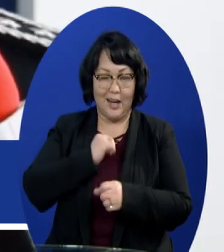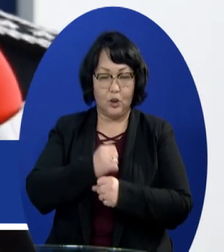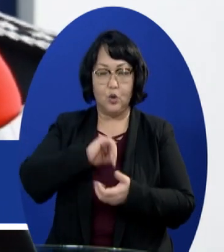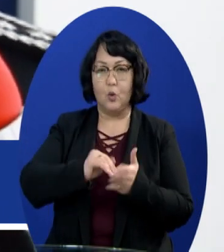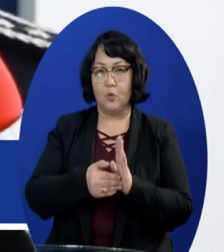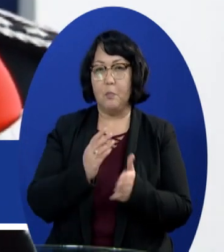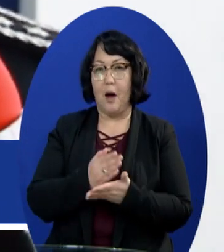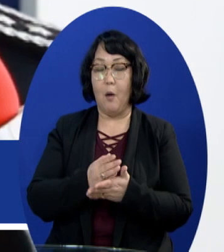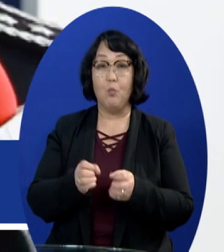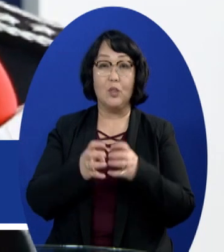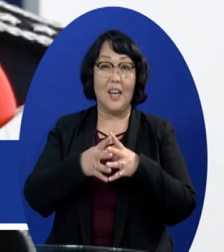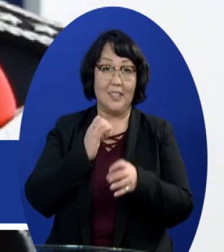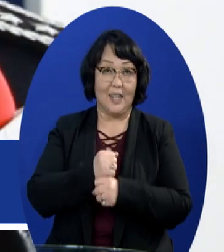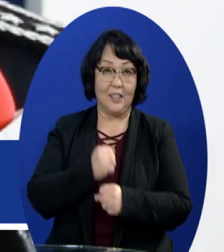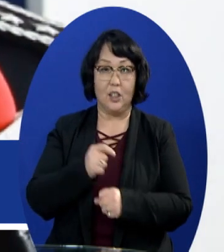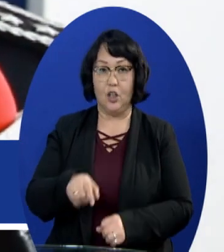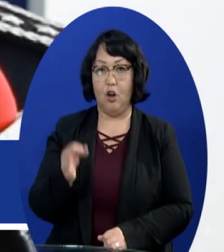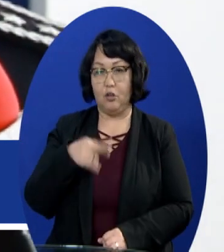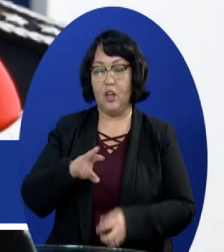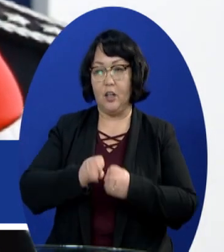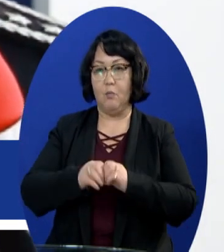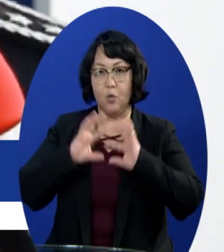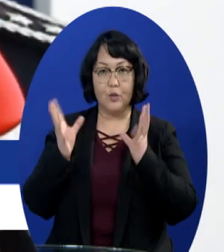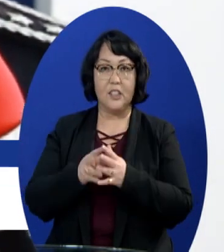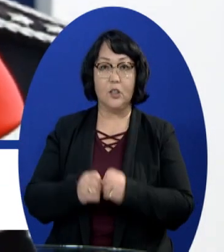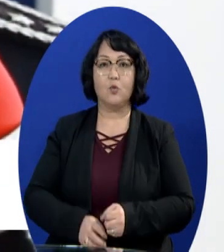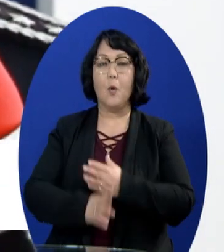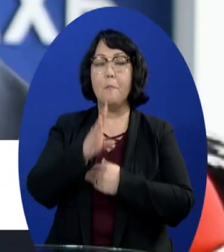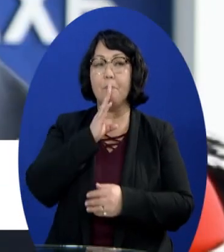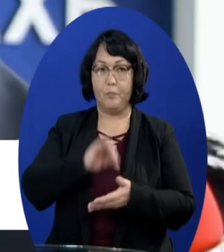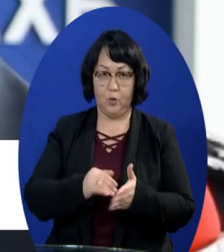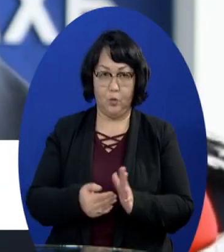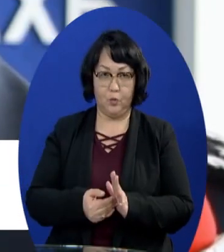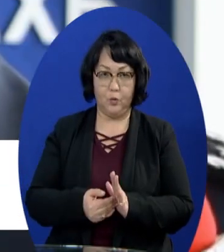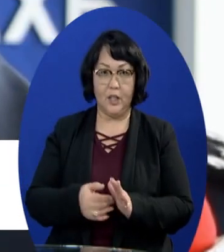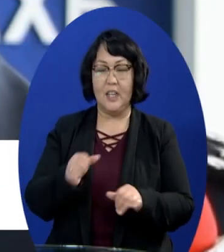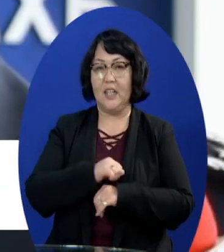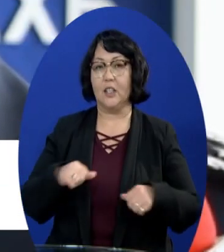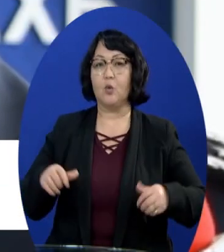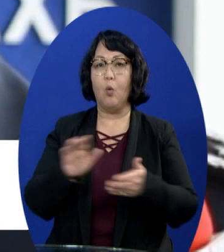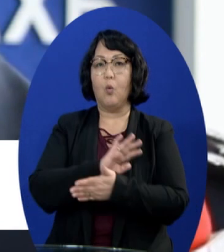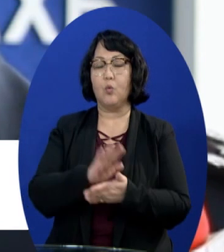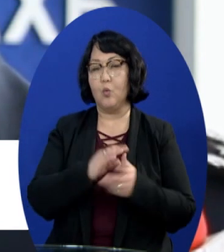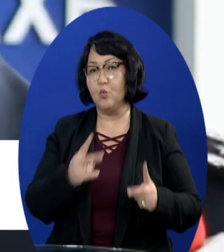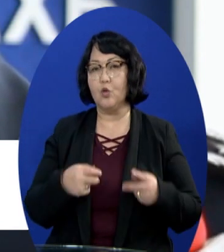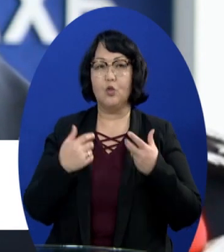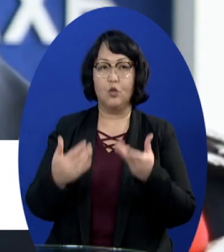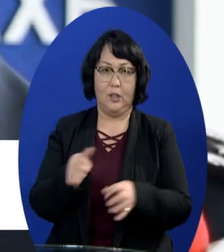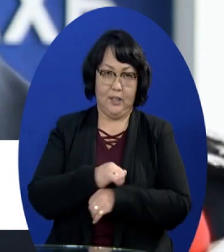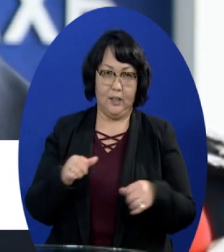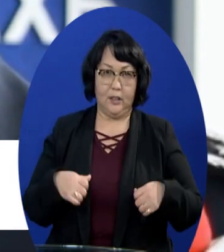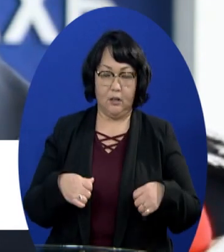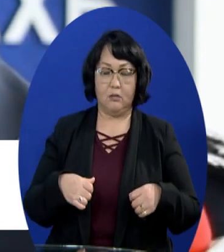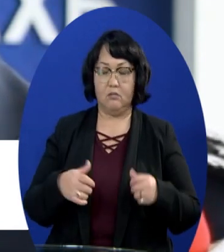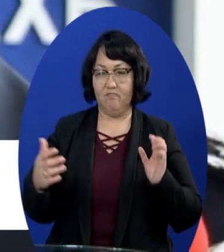энэ бүтээлч ажлууд бол энэ ондоо бүгд хийгдэж дуусгаар ингэж төлөвлөж байгаа. Иргэдэд төргөн шуурхай үйлчлэх, иргэдэд